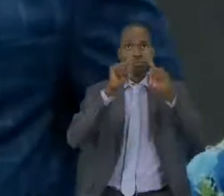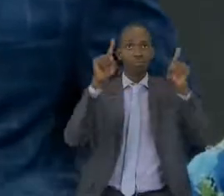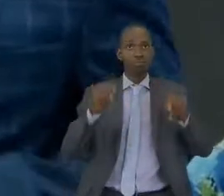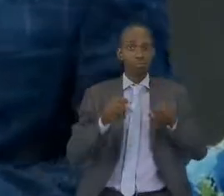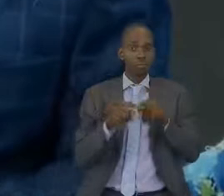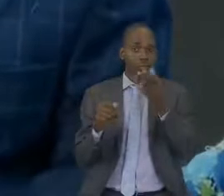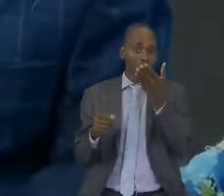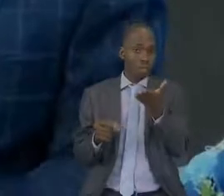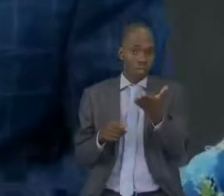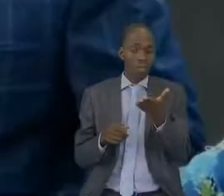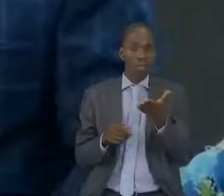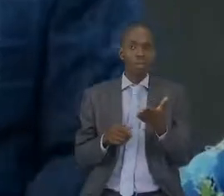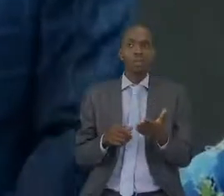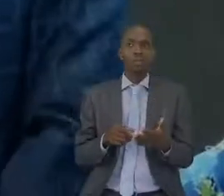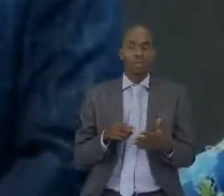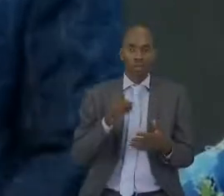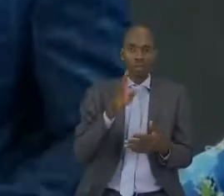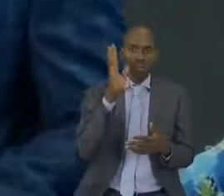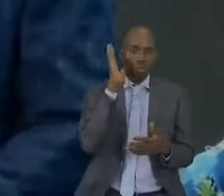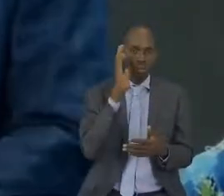vous. Cliquez dessus.